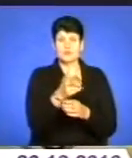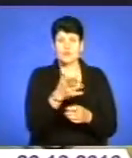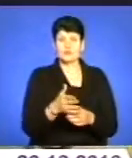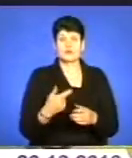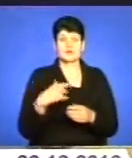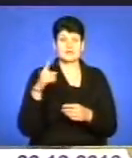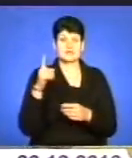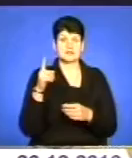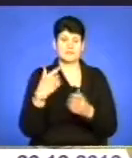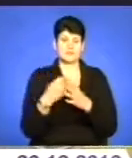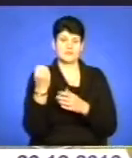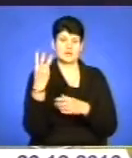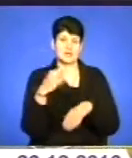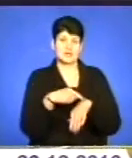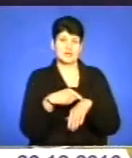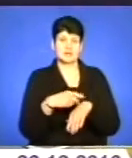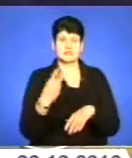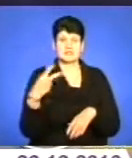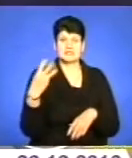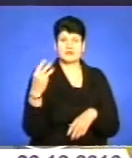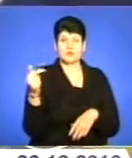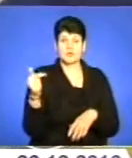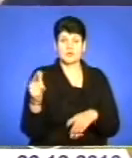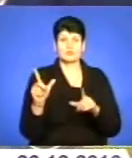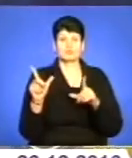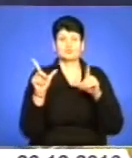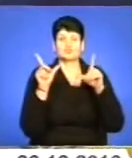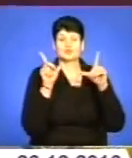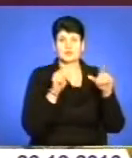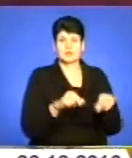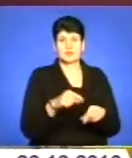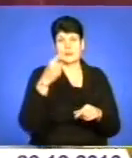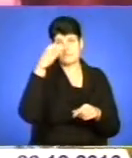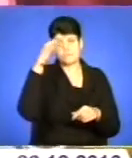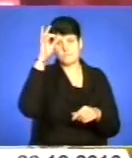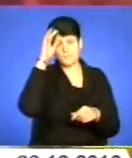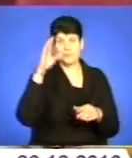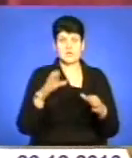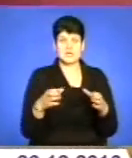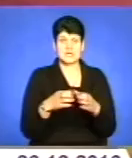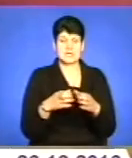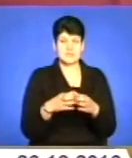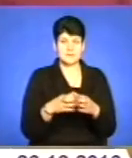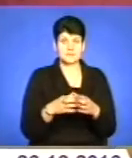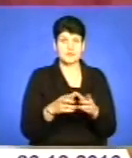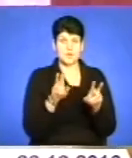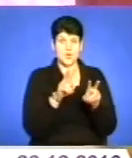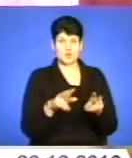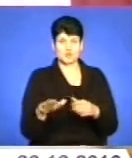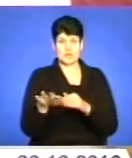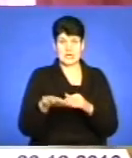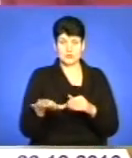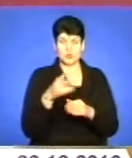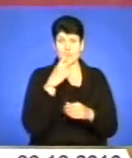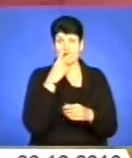грудня близько 13 години. На місце виклику виїжджав екіпаж патрульної поліції та слідчо-оперативної групи. Після огляду території